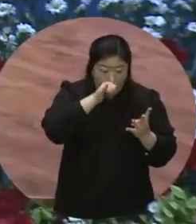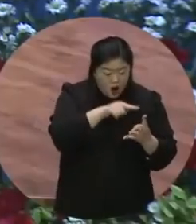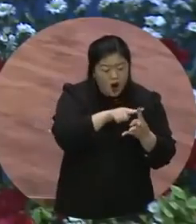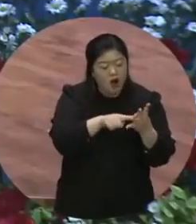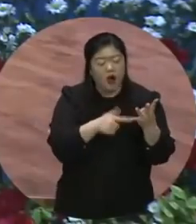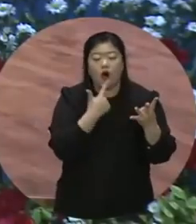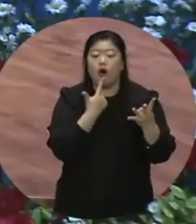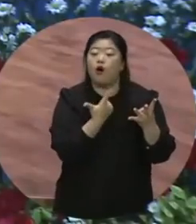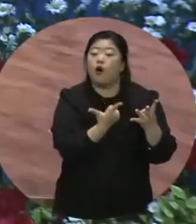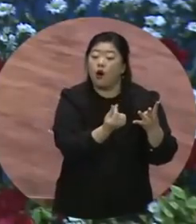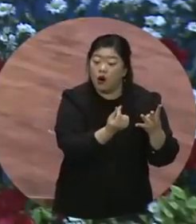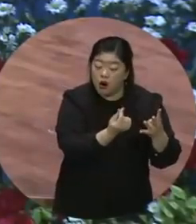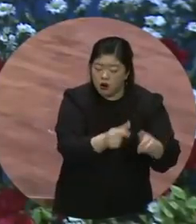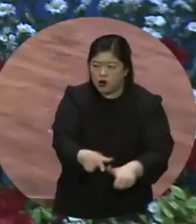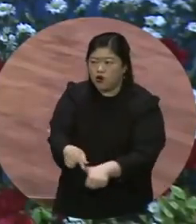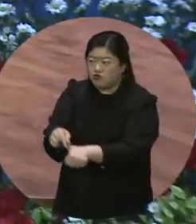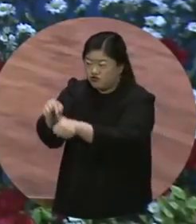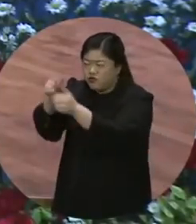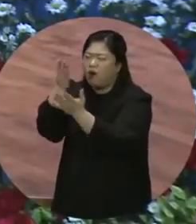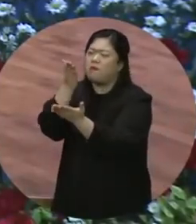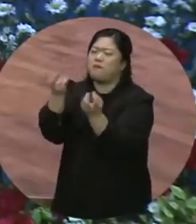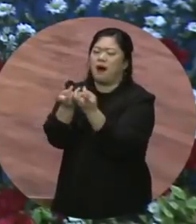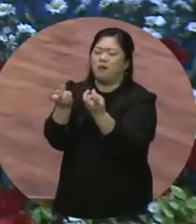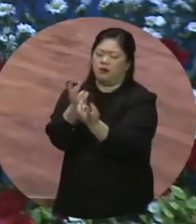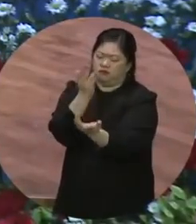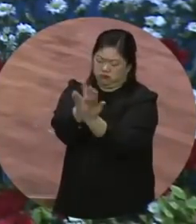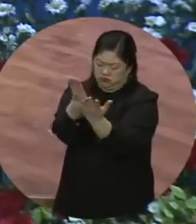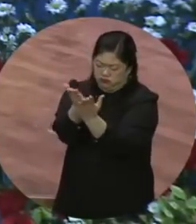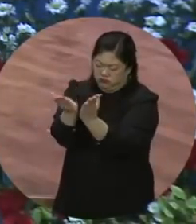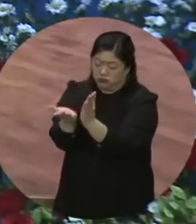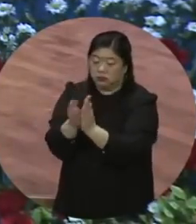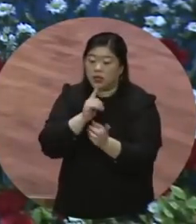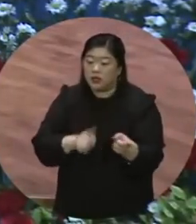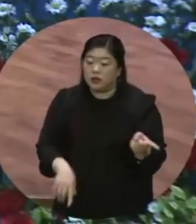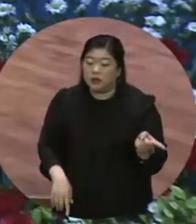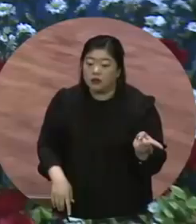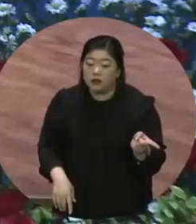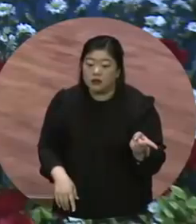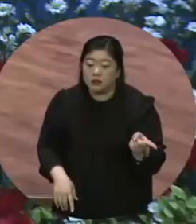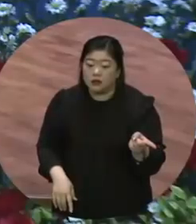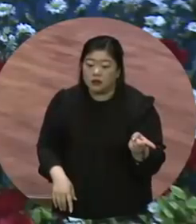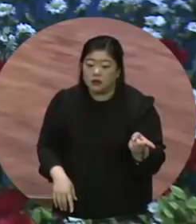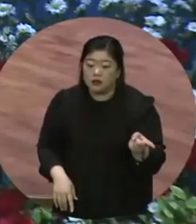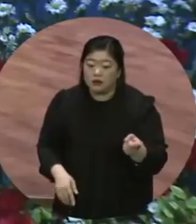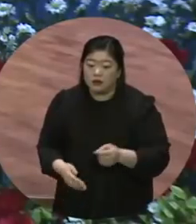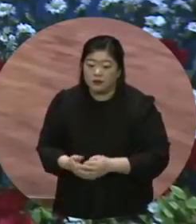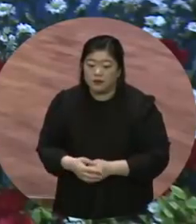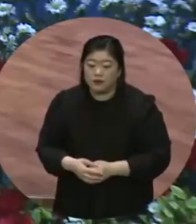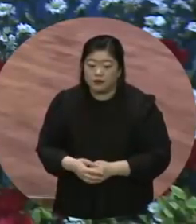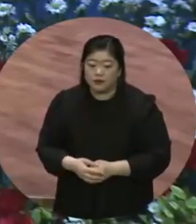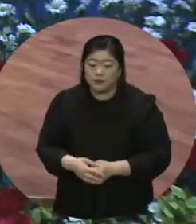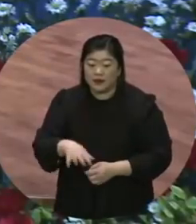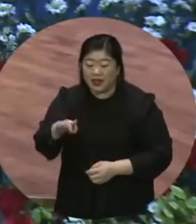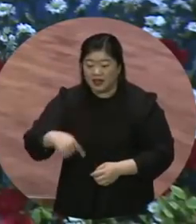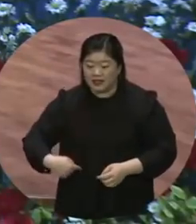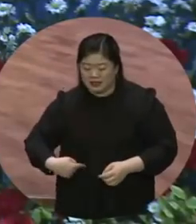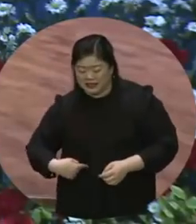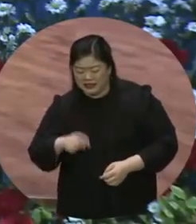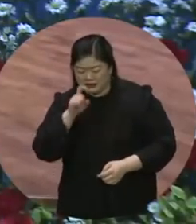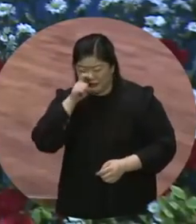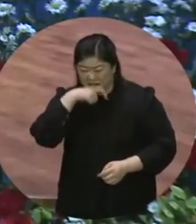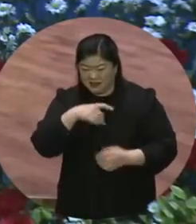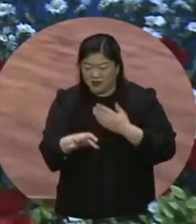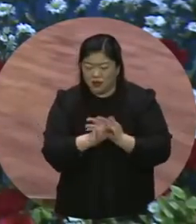이사야 64장 6절에 보면요. 인간의 의 양심은 더러운 누더기와 같다 그랬어요.